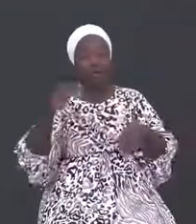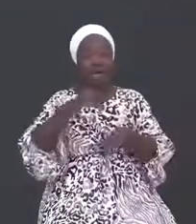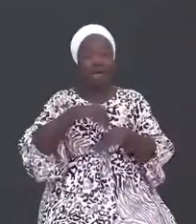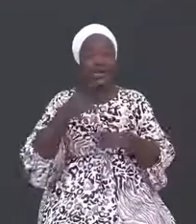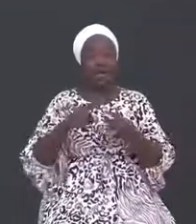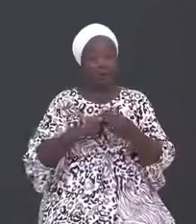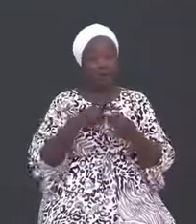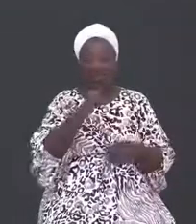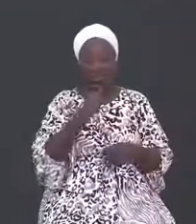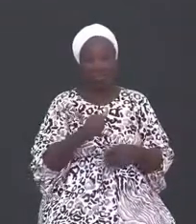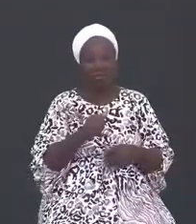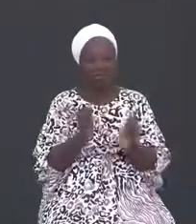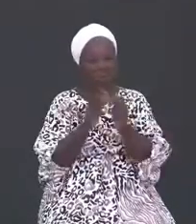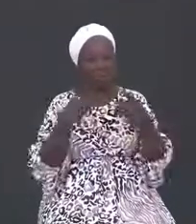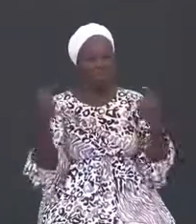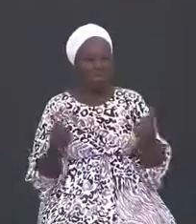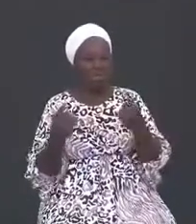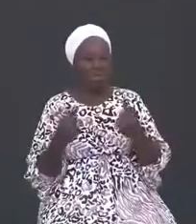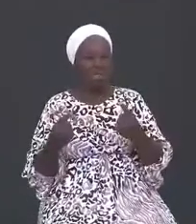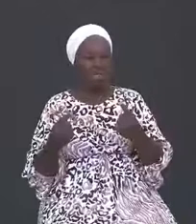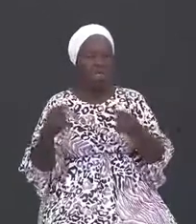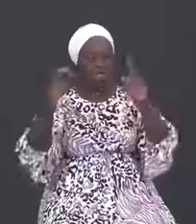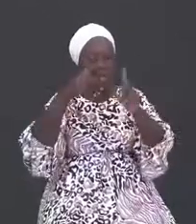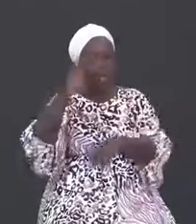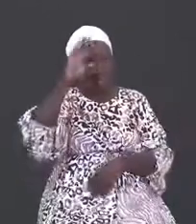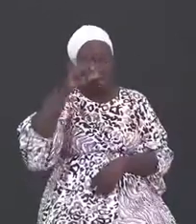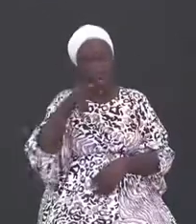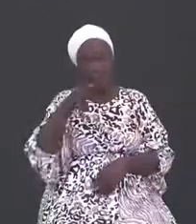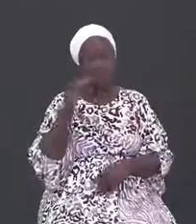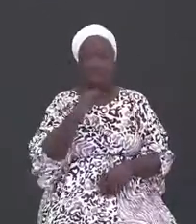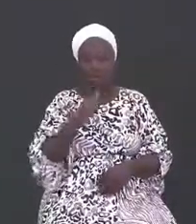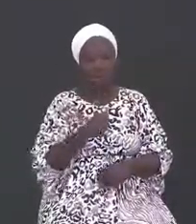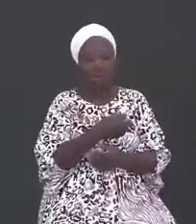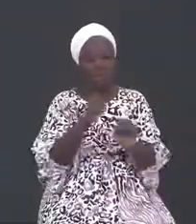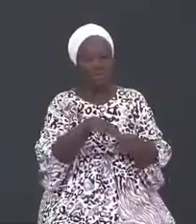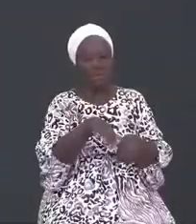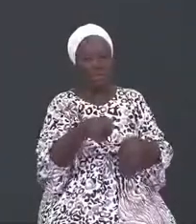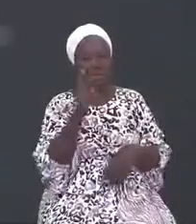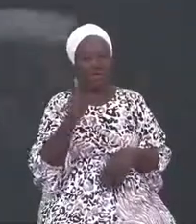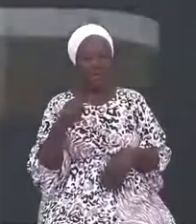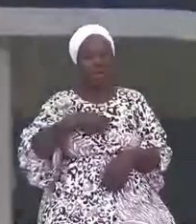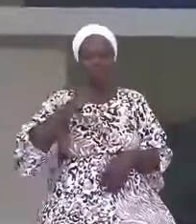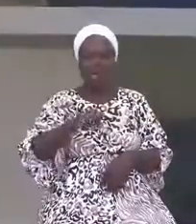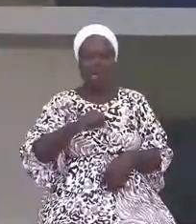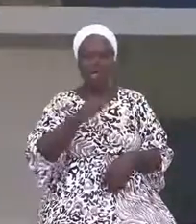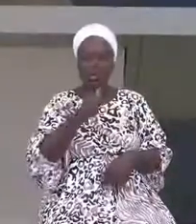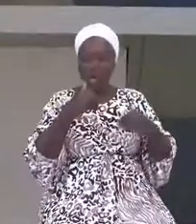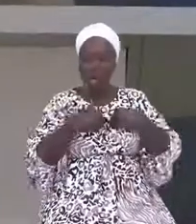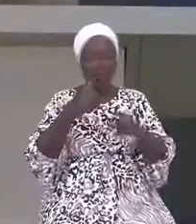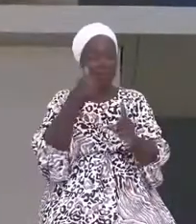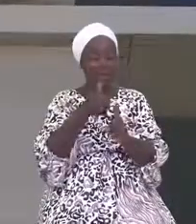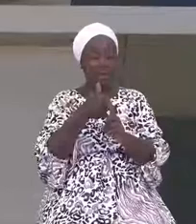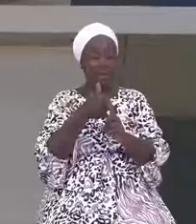tâche parfaite. Il ne pouvait même pas se racheter, ni racheter qui que ce soit. Nous ne pouvons pas avoir la rédemption de